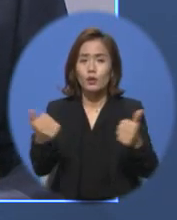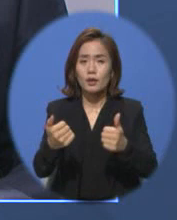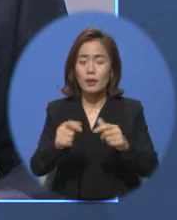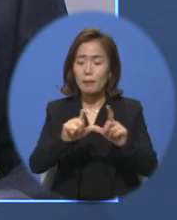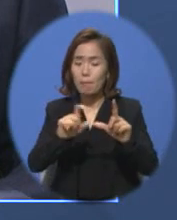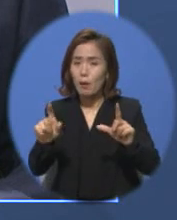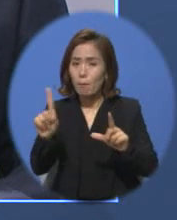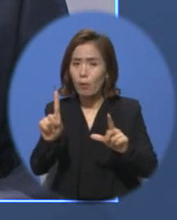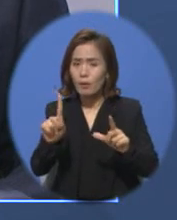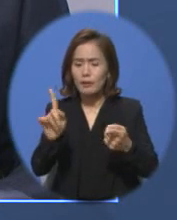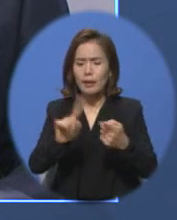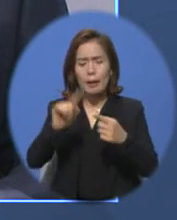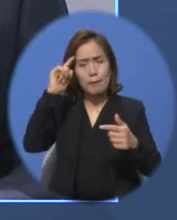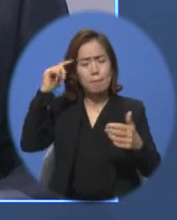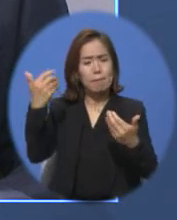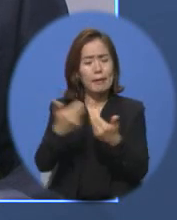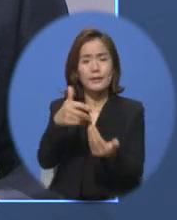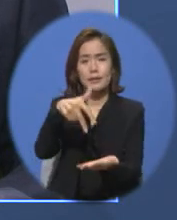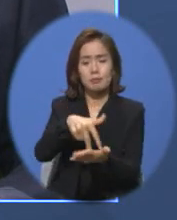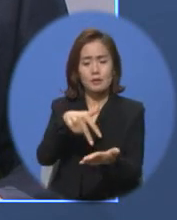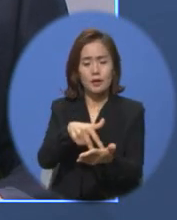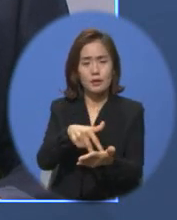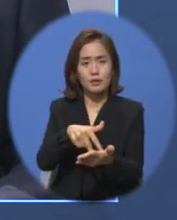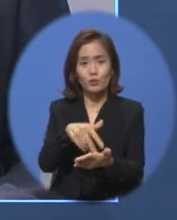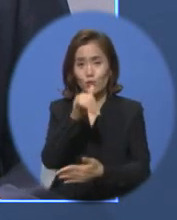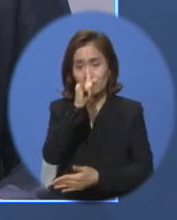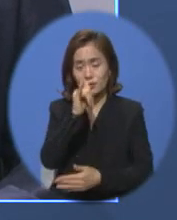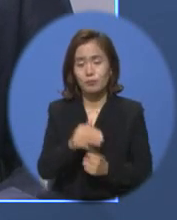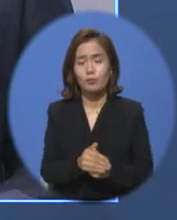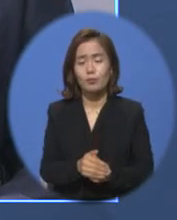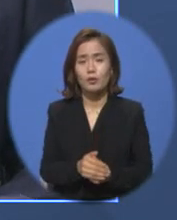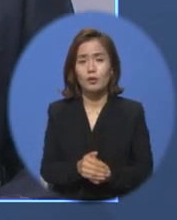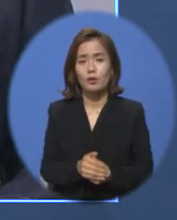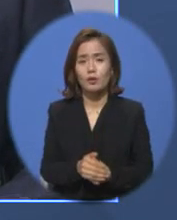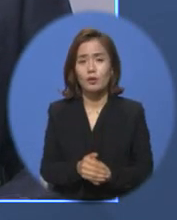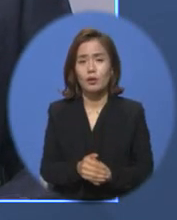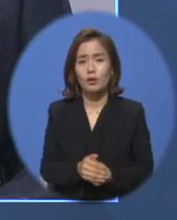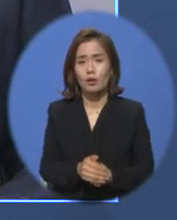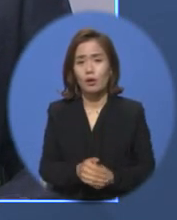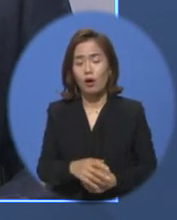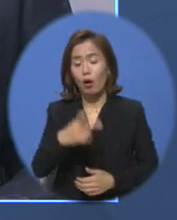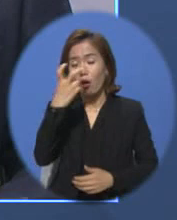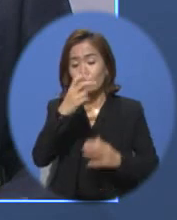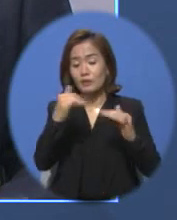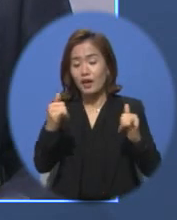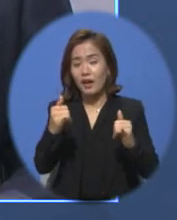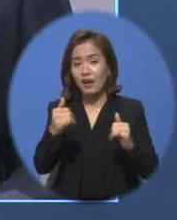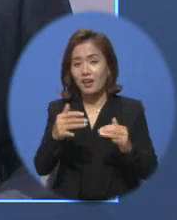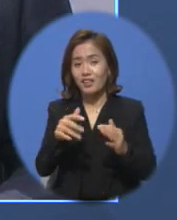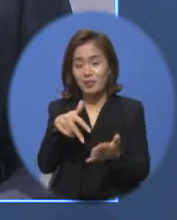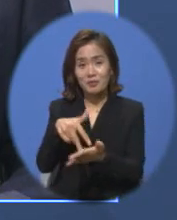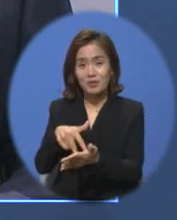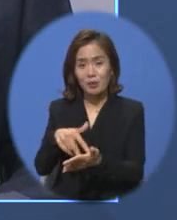지역의일부국회의원들은이에반대의사를표명했습니다 .전직검사출신인김경진후보는